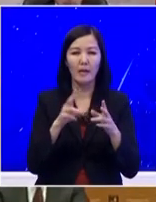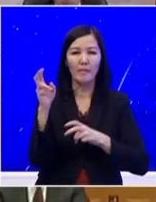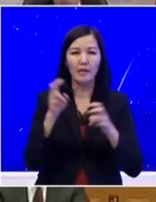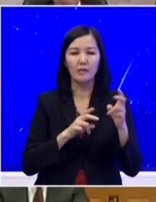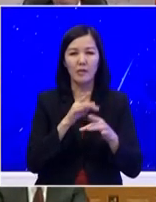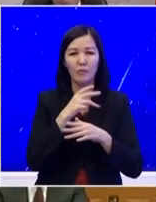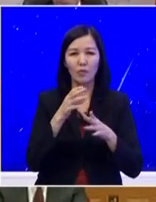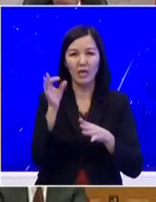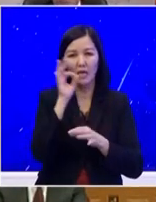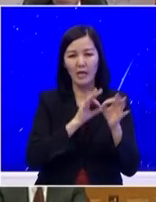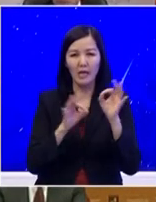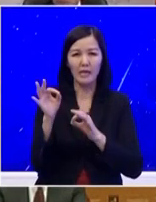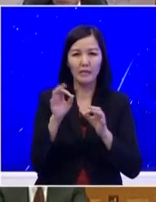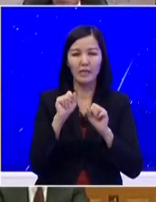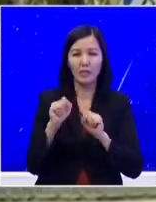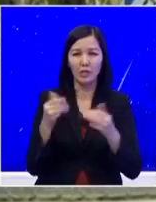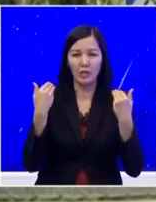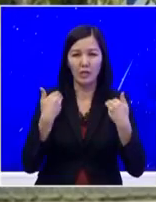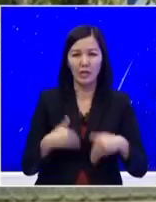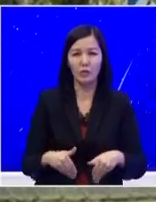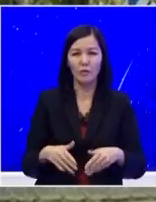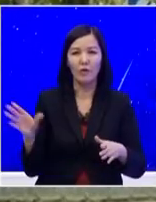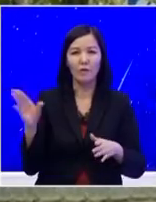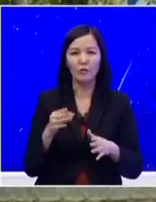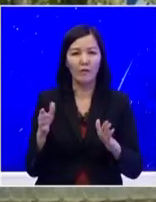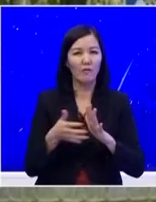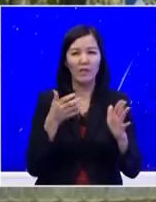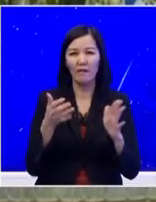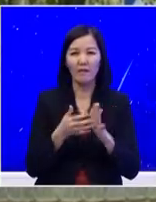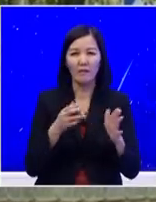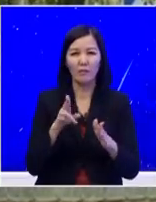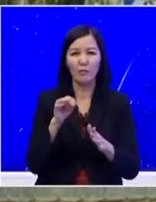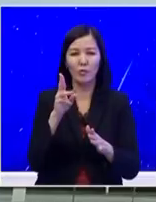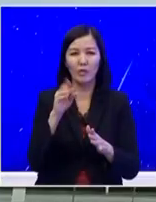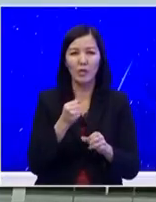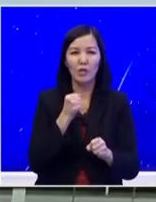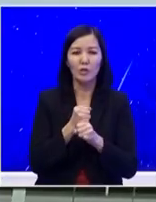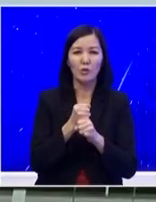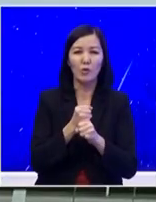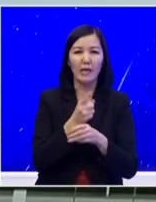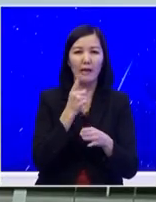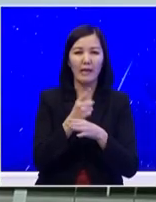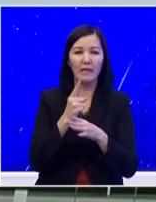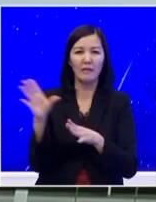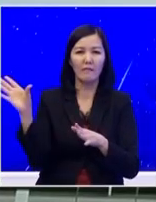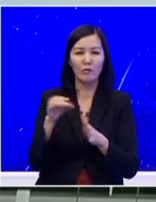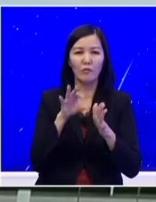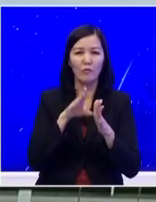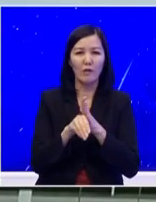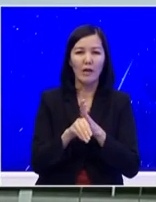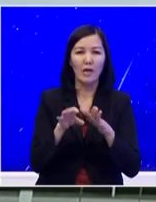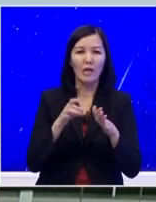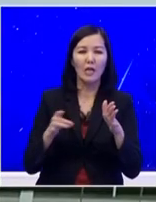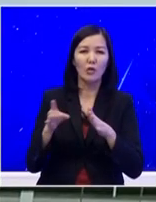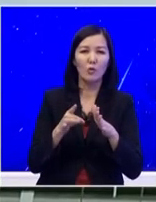производство многих лекарств и защитных костюмов. Но их все равно не хватает, добавил Путин. Строгий карантин введен во всех регионах страны.